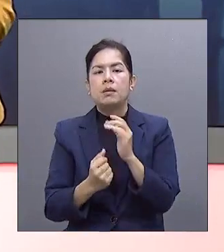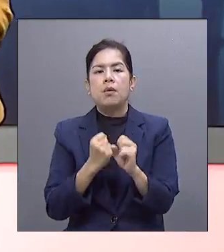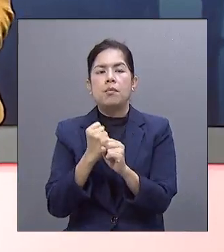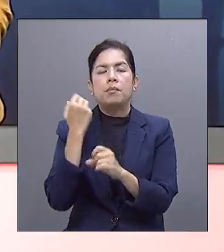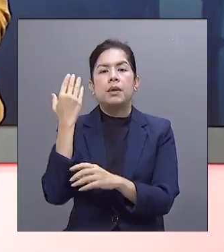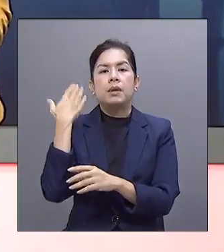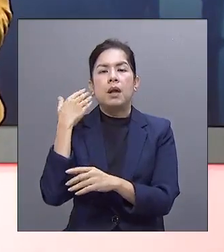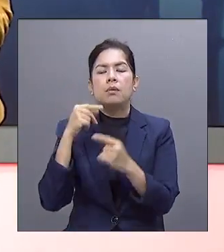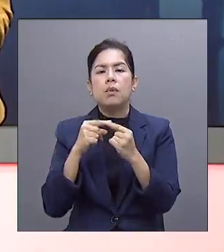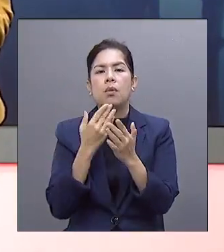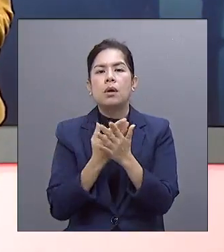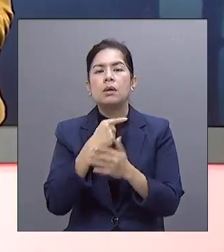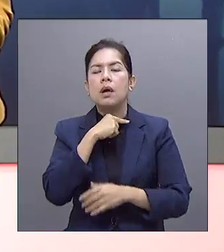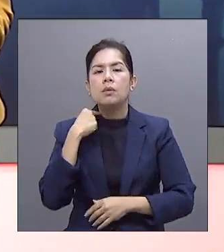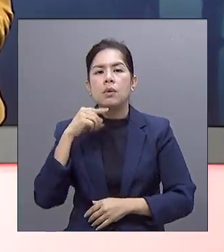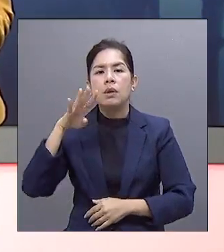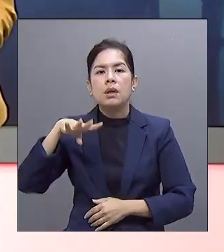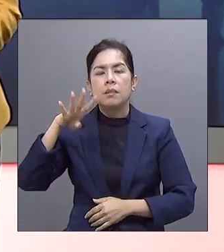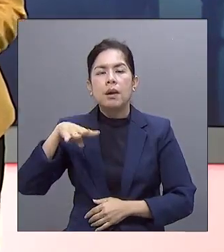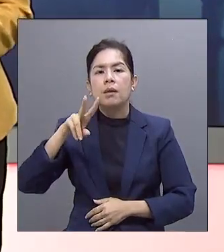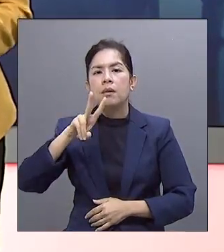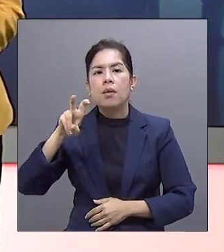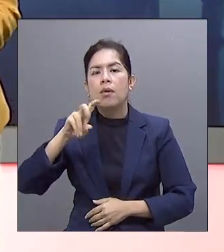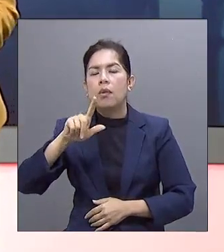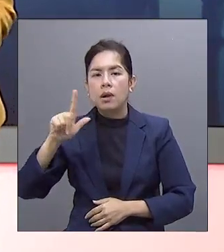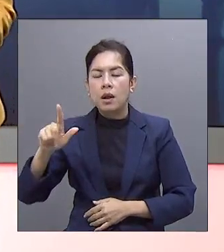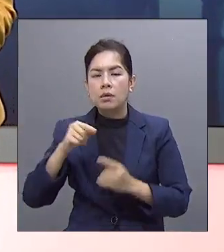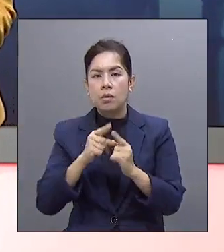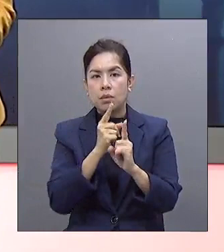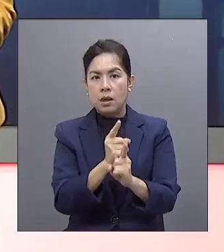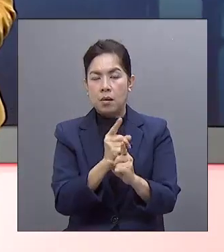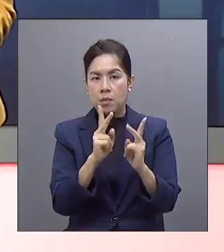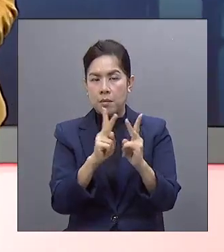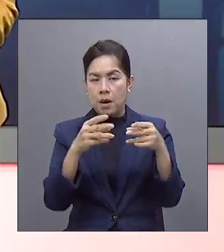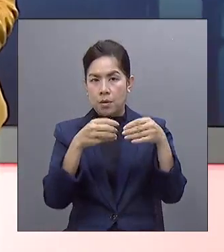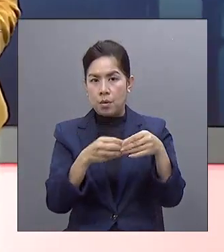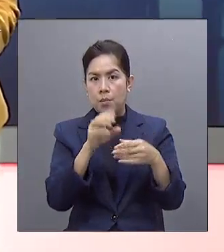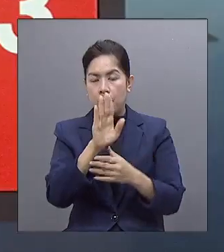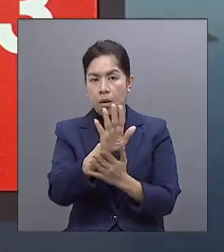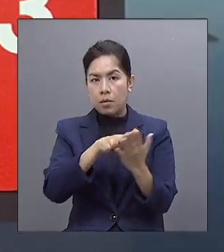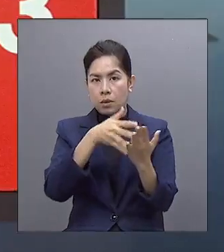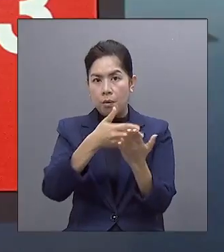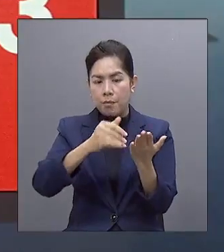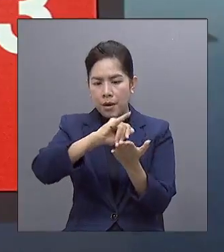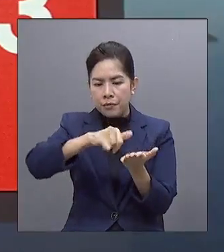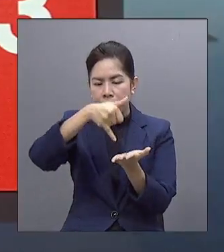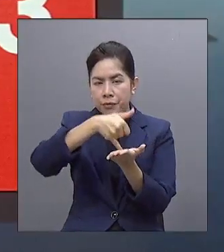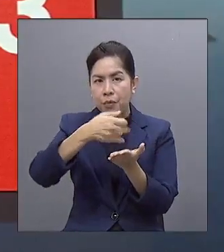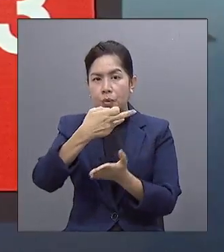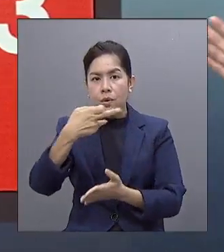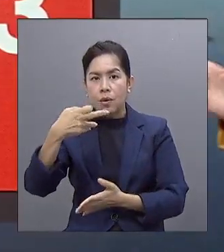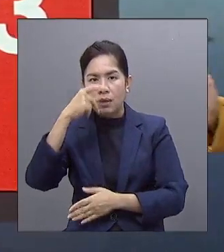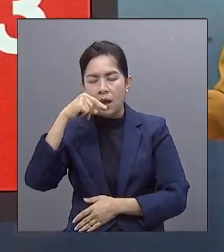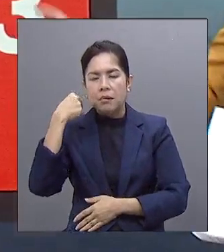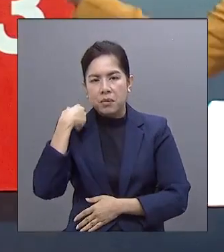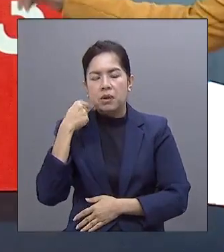คะขาดทุนประมาณ 4,200ล้านบาทตามที่คณะผู้บริหารแผนฟื้นฟูกิจการบริษัทการบินไทยมีการแถลงตัวเลขนะคะนั่น